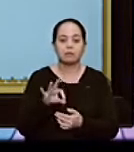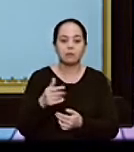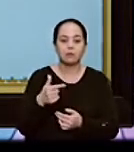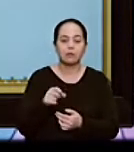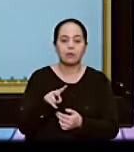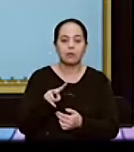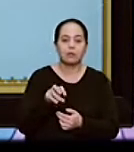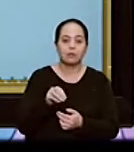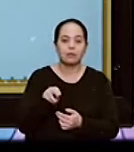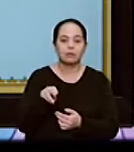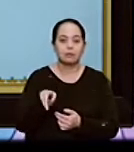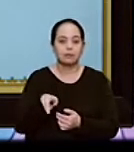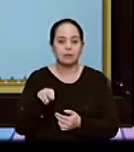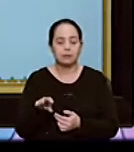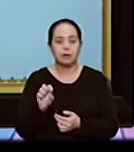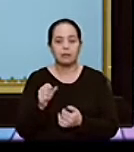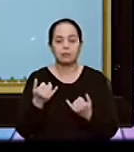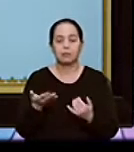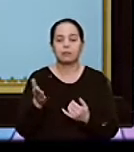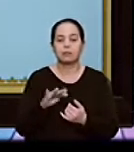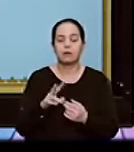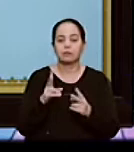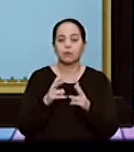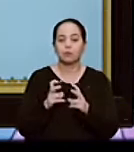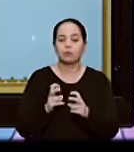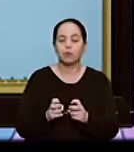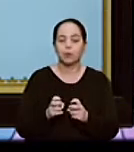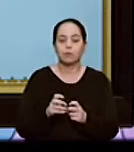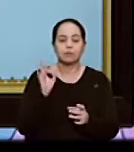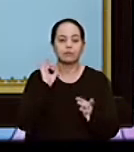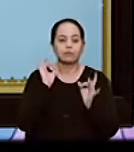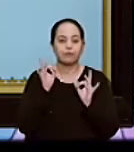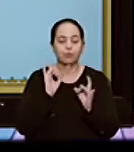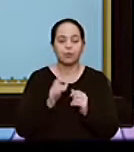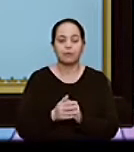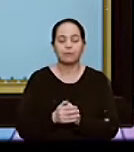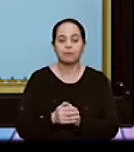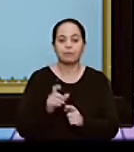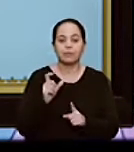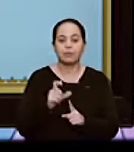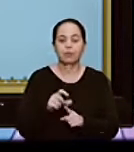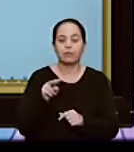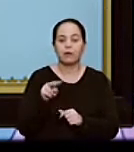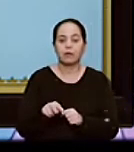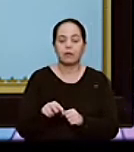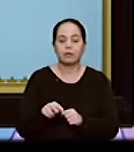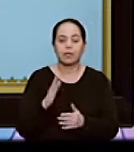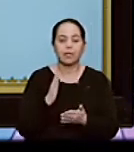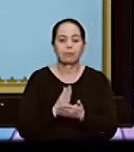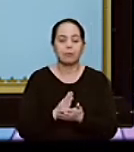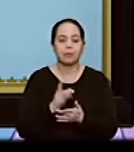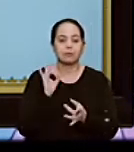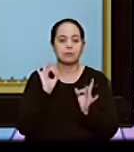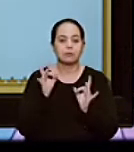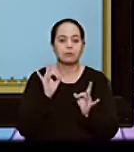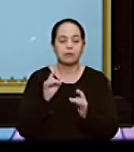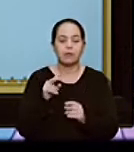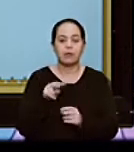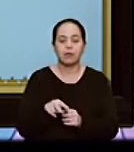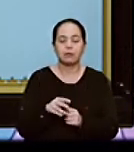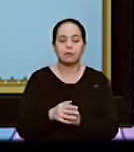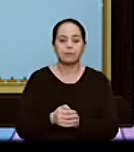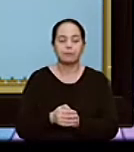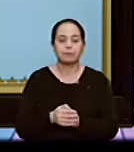– летят. А теперь давайте разберем звуки. Буква «Л» имеет звук